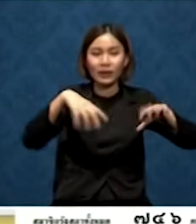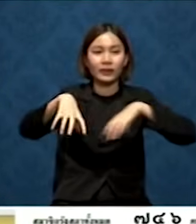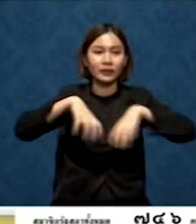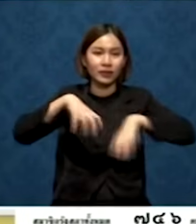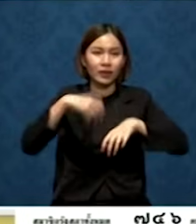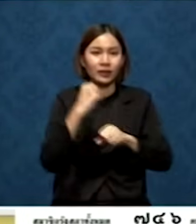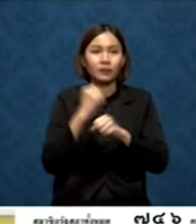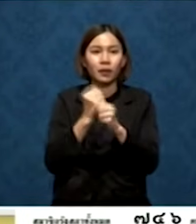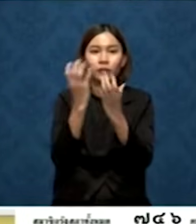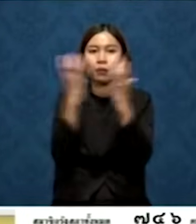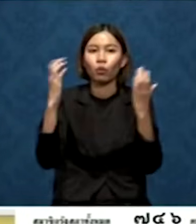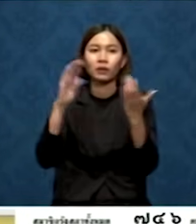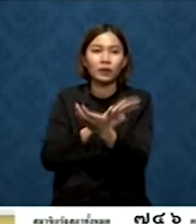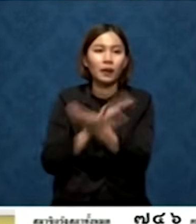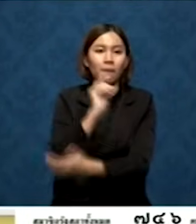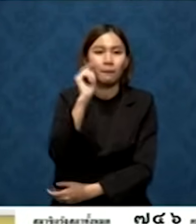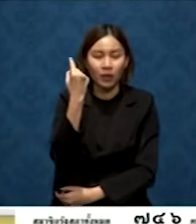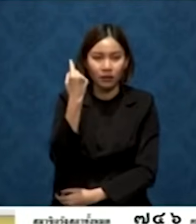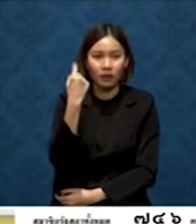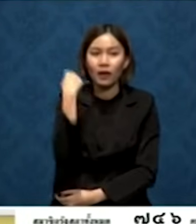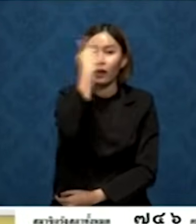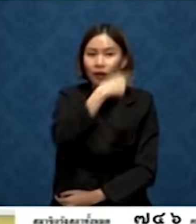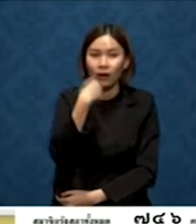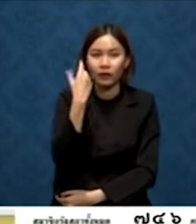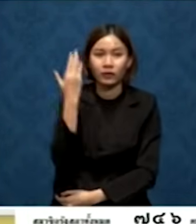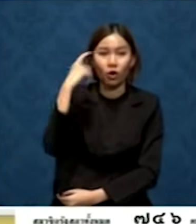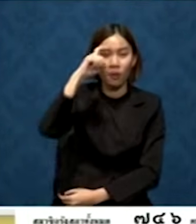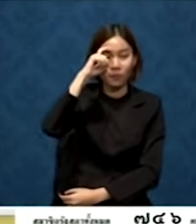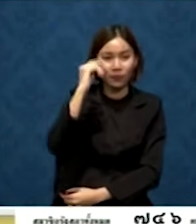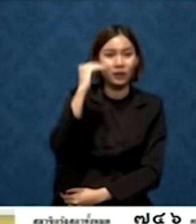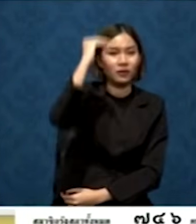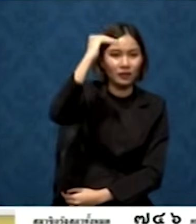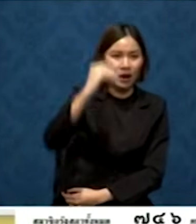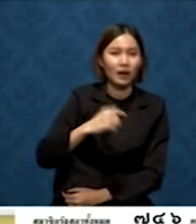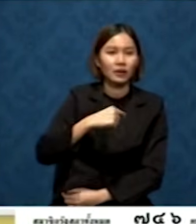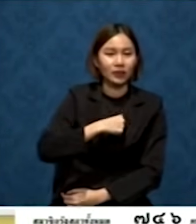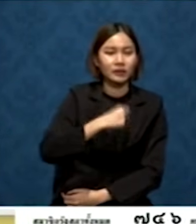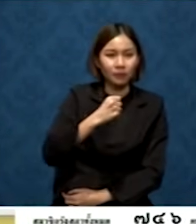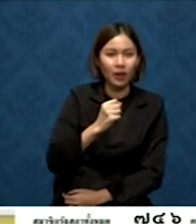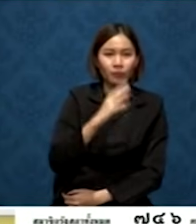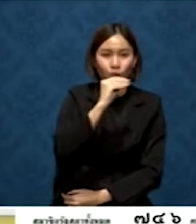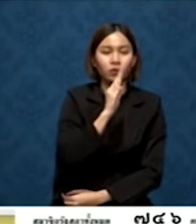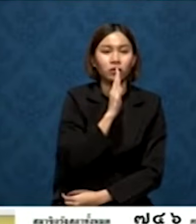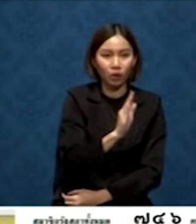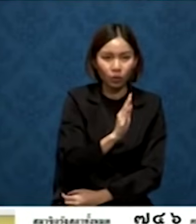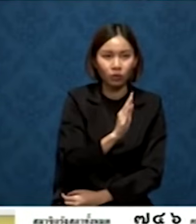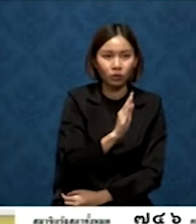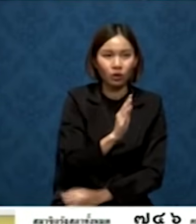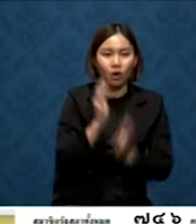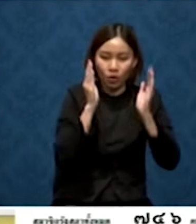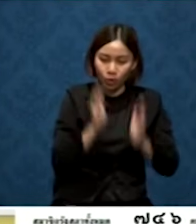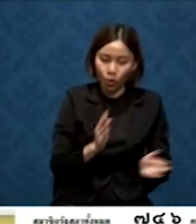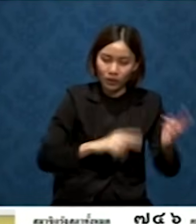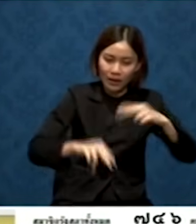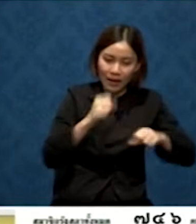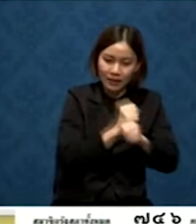ทำรัฐธรรมนูญฉบับใหม่สมัยเป็นนายเศรษฐาครับท่านยืนยันชัดเจนตรงไปตรงมาครับว่าคนที่ท่าน